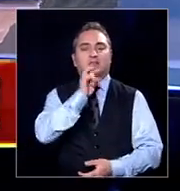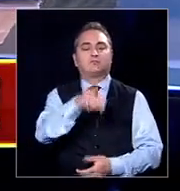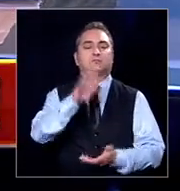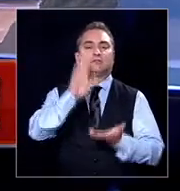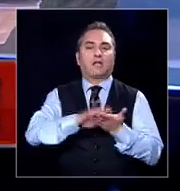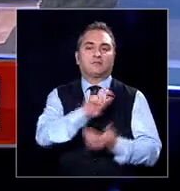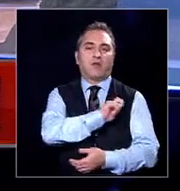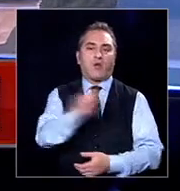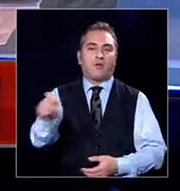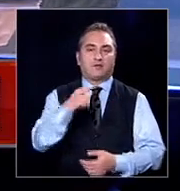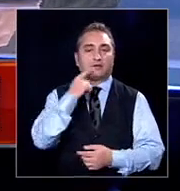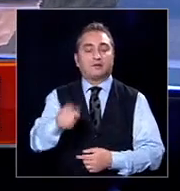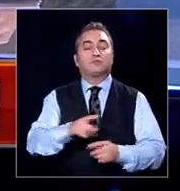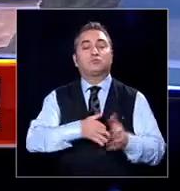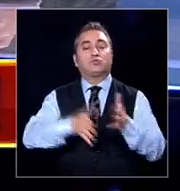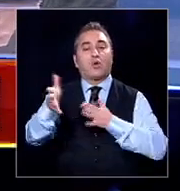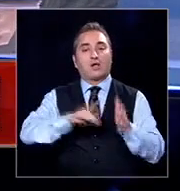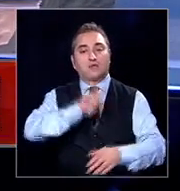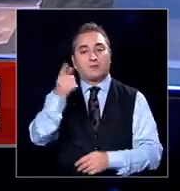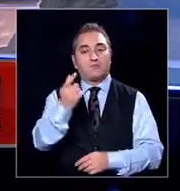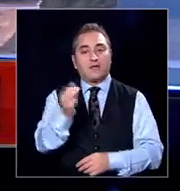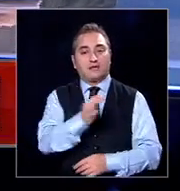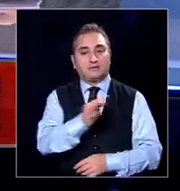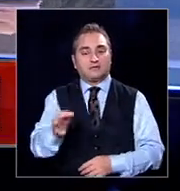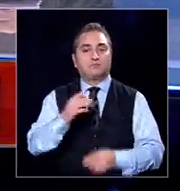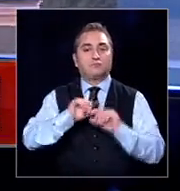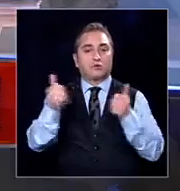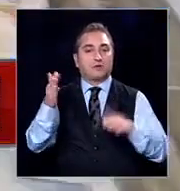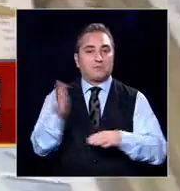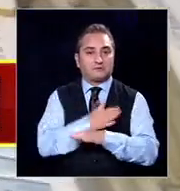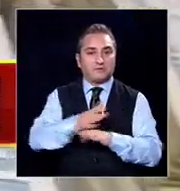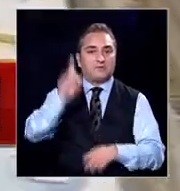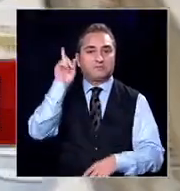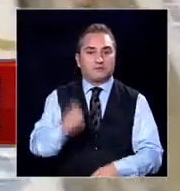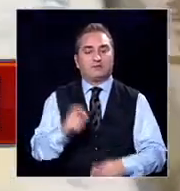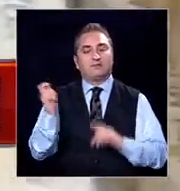konuşulan kararını sokağa sorduk. Parasızlık boşanma sebebi mi? İşte cevabı.